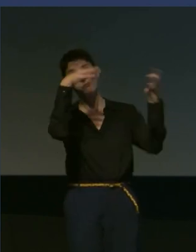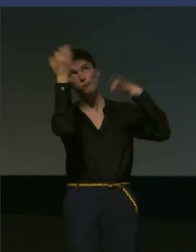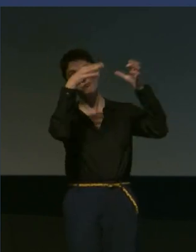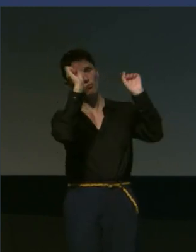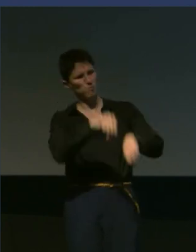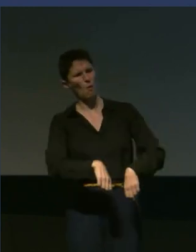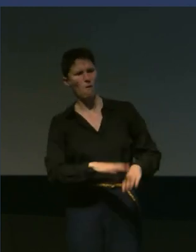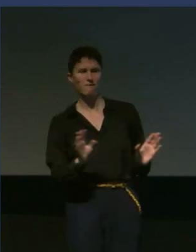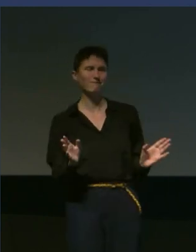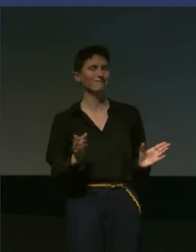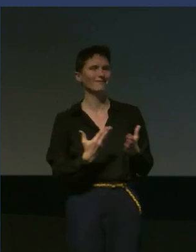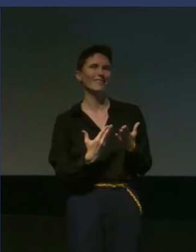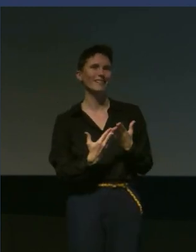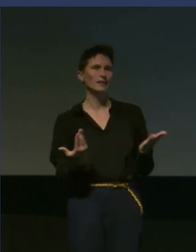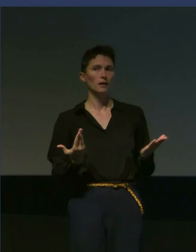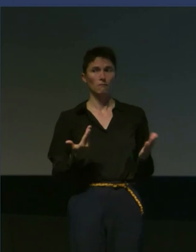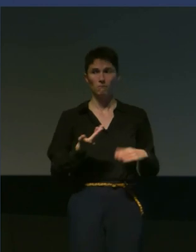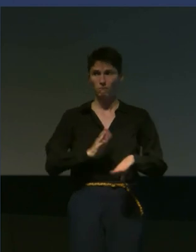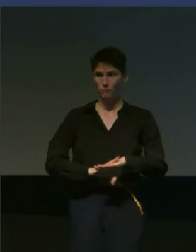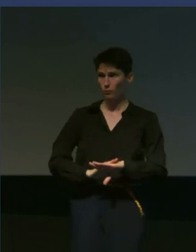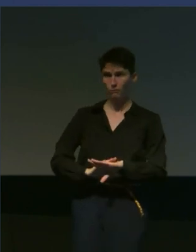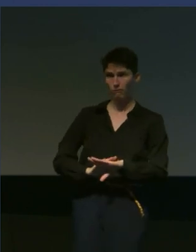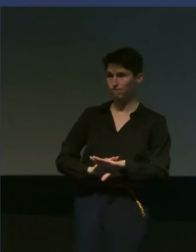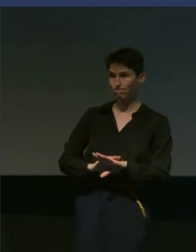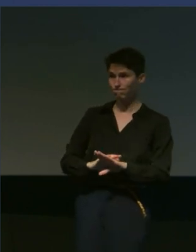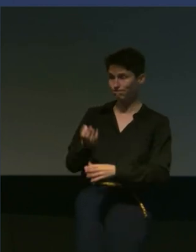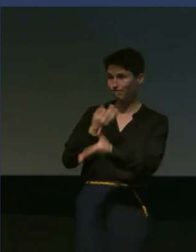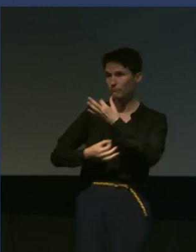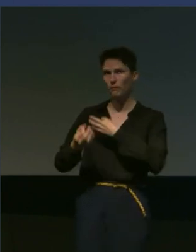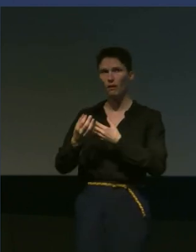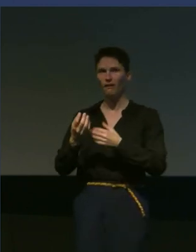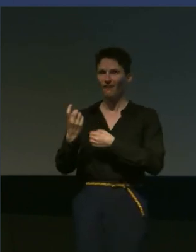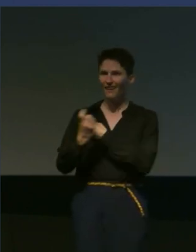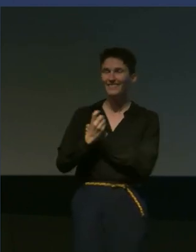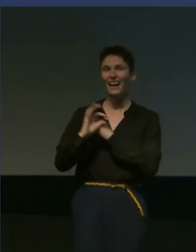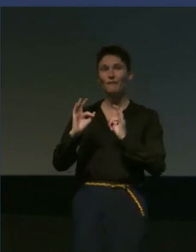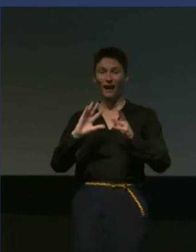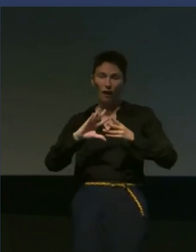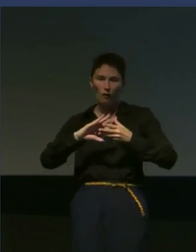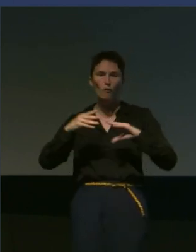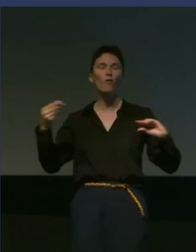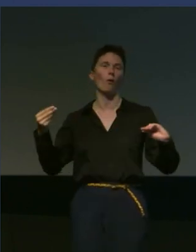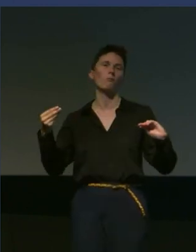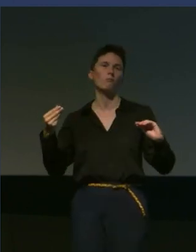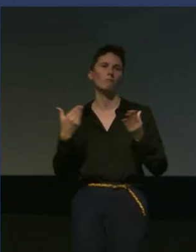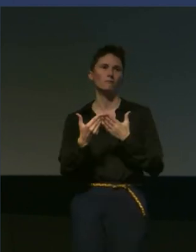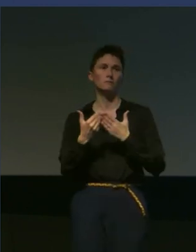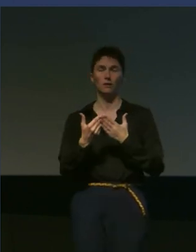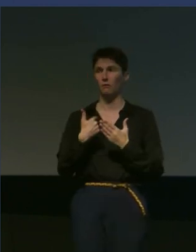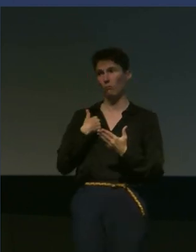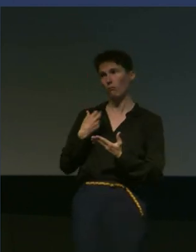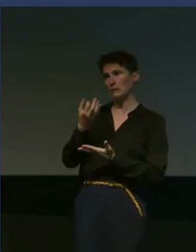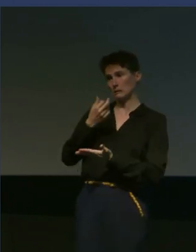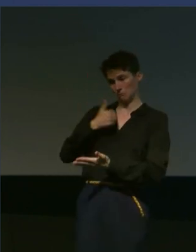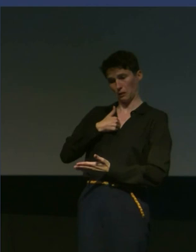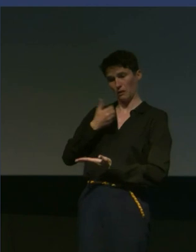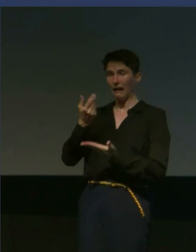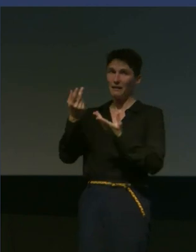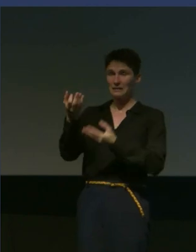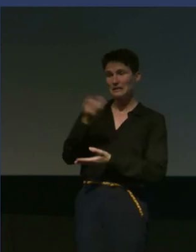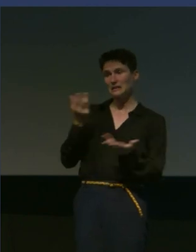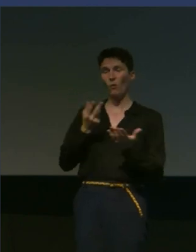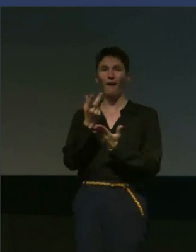voilà. Et en réalité, non, on s'est beaucoup plus attaqué sur la forme, donc personnellement, on m'a dit que mes dessins étaient